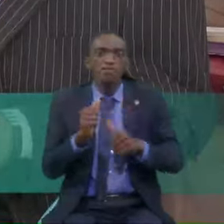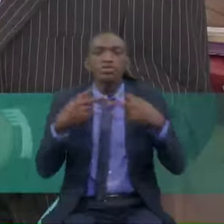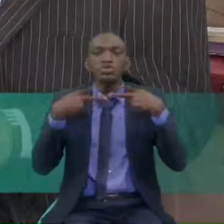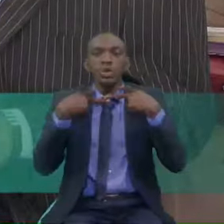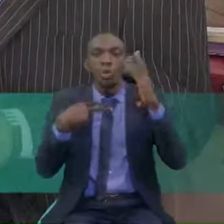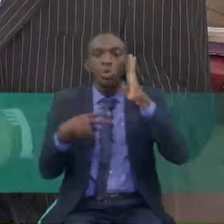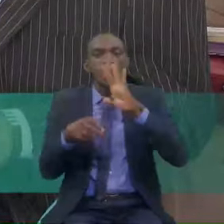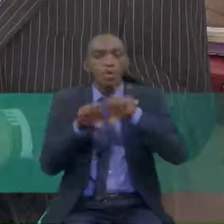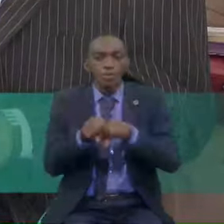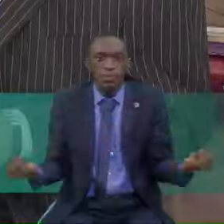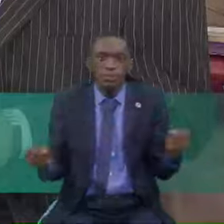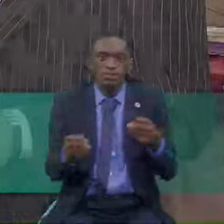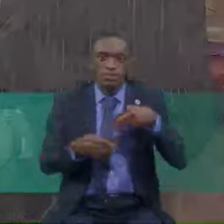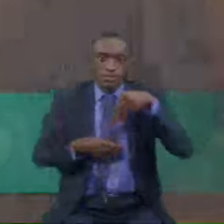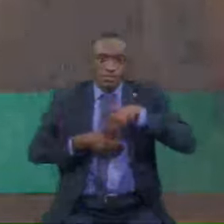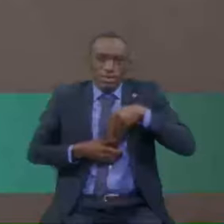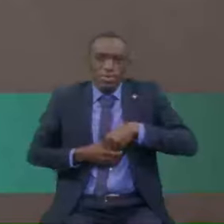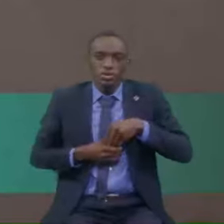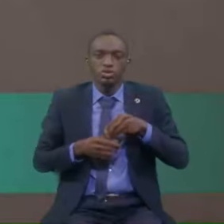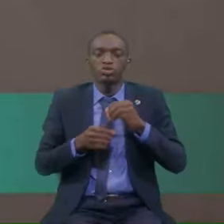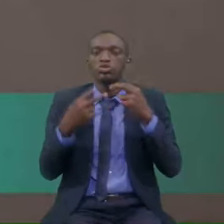Les jougs internes seront brisés.